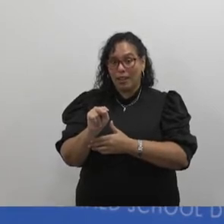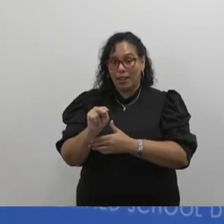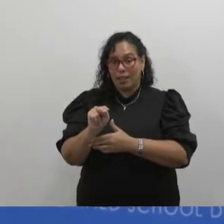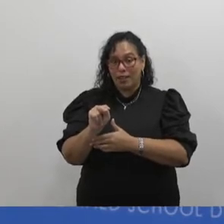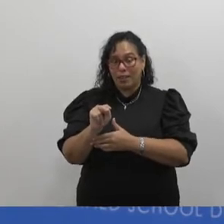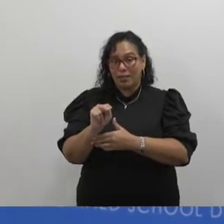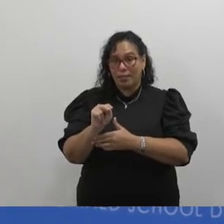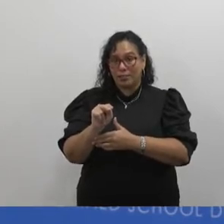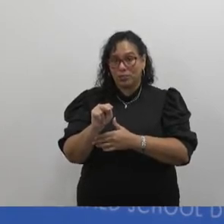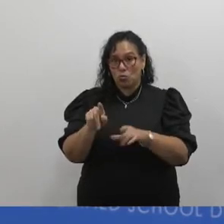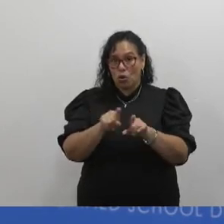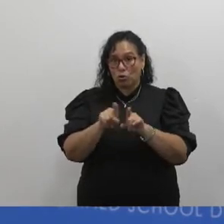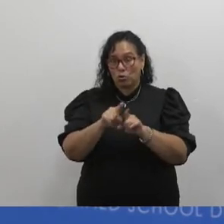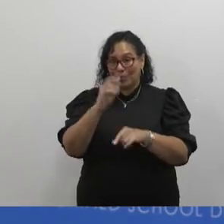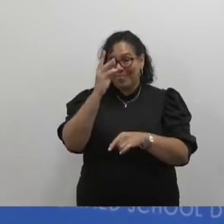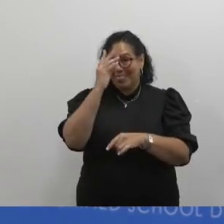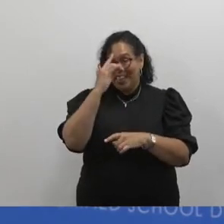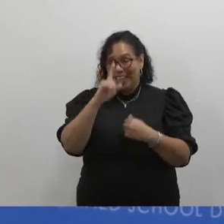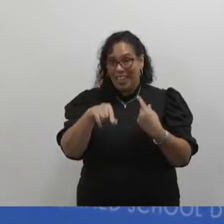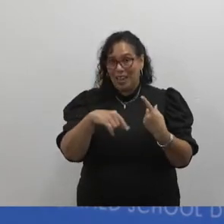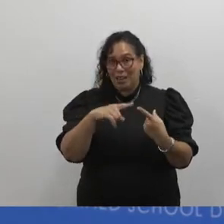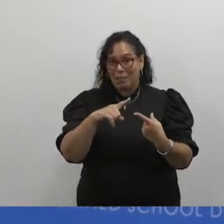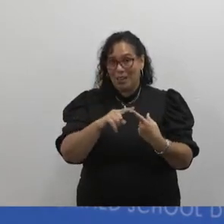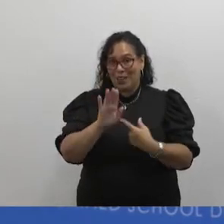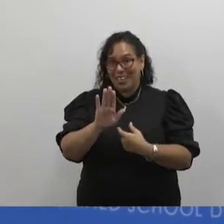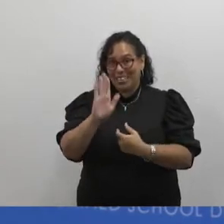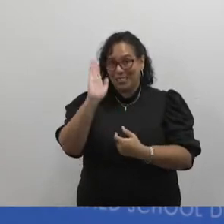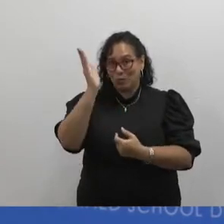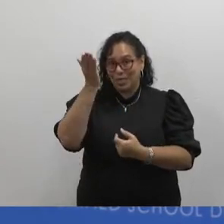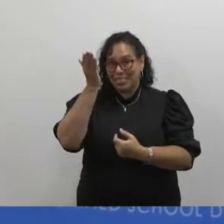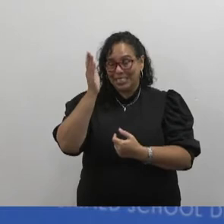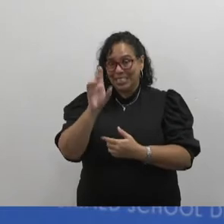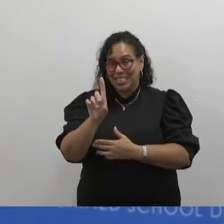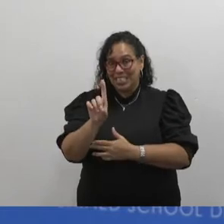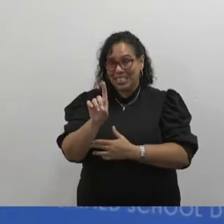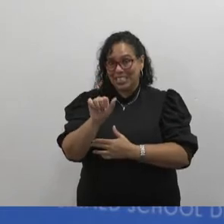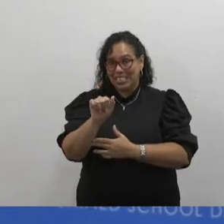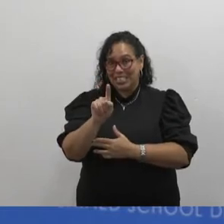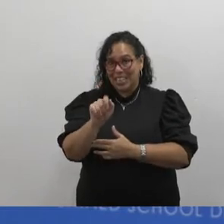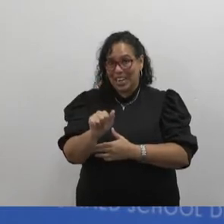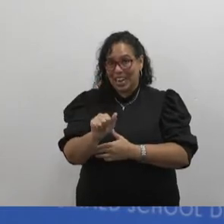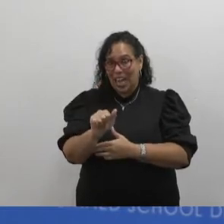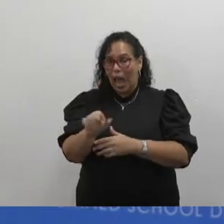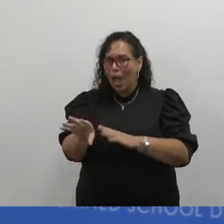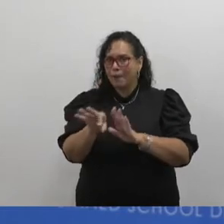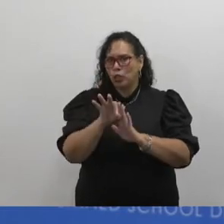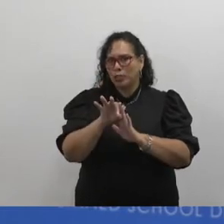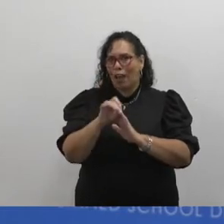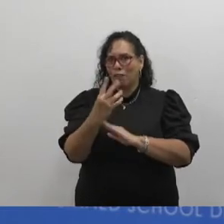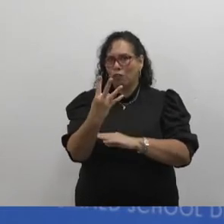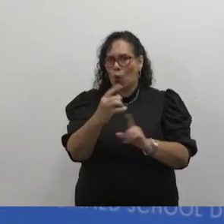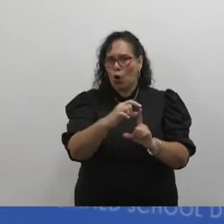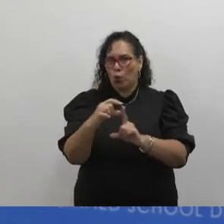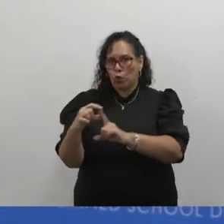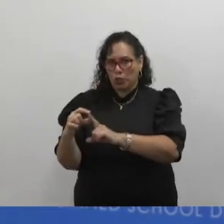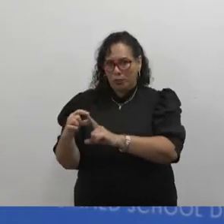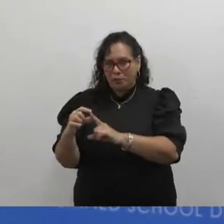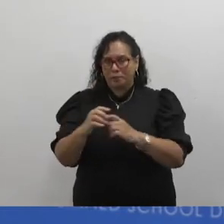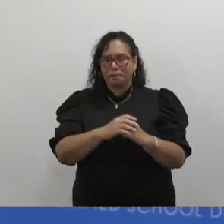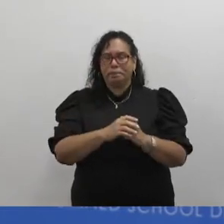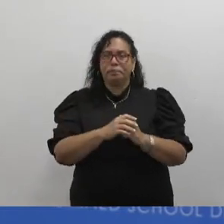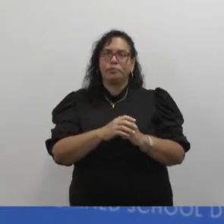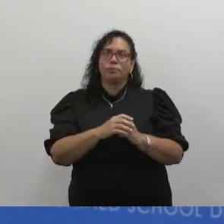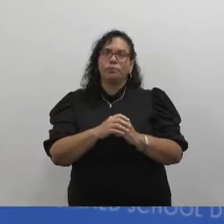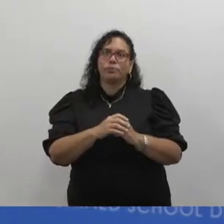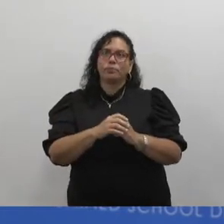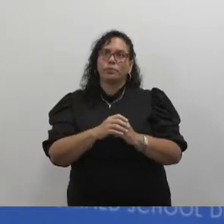nhà dương mà xin nhà lục ai doctor si brown qua về được qua thứ bắt đầu hành về phần tên